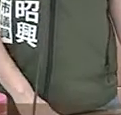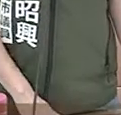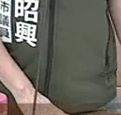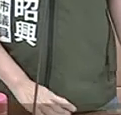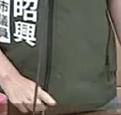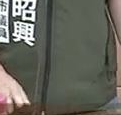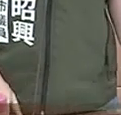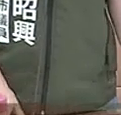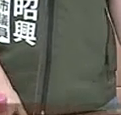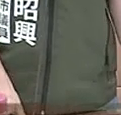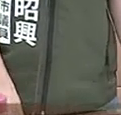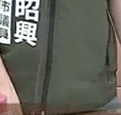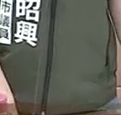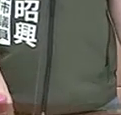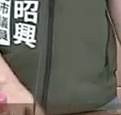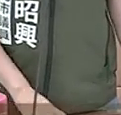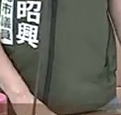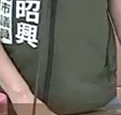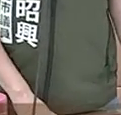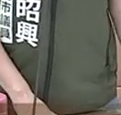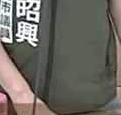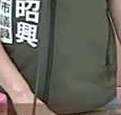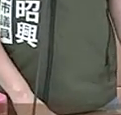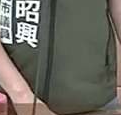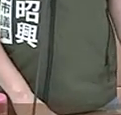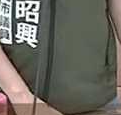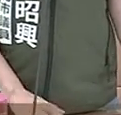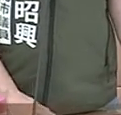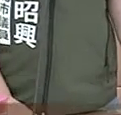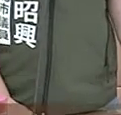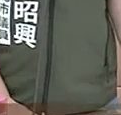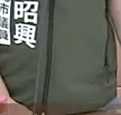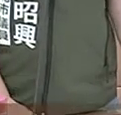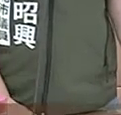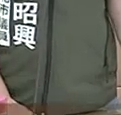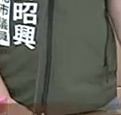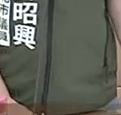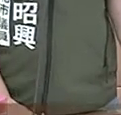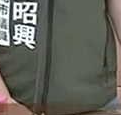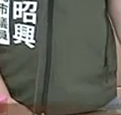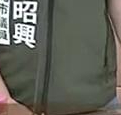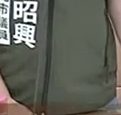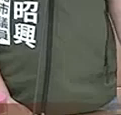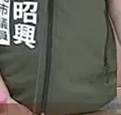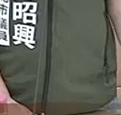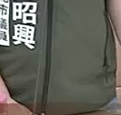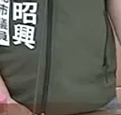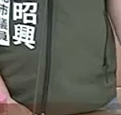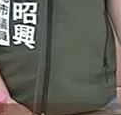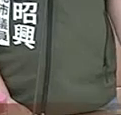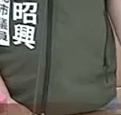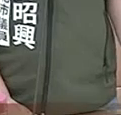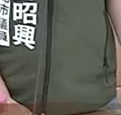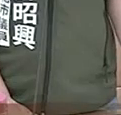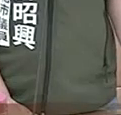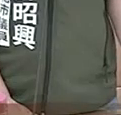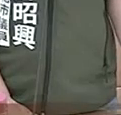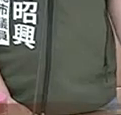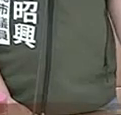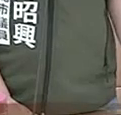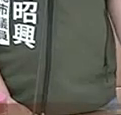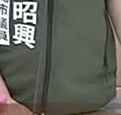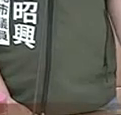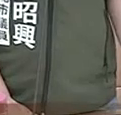呢市长做了严谨的讨论。那呢，本席要提出严正的抗议。你们昨天的教育局张局长